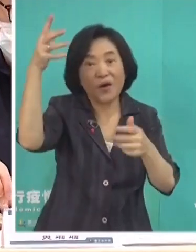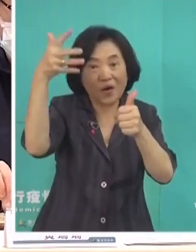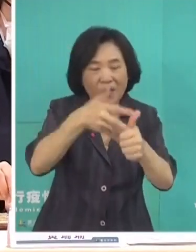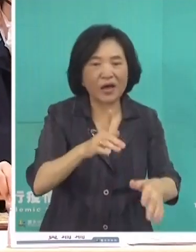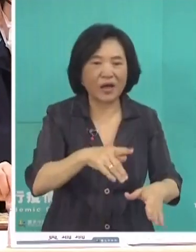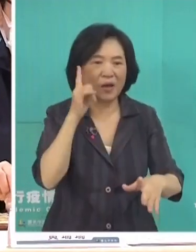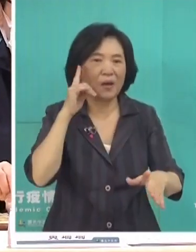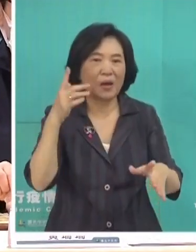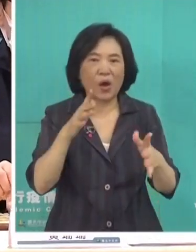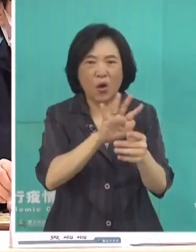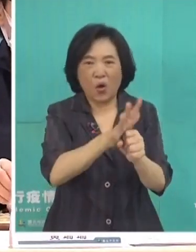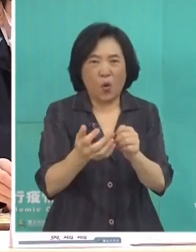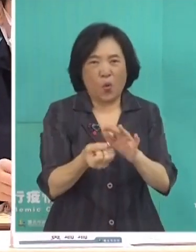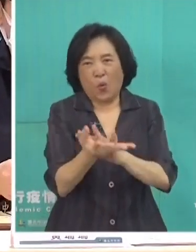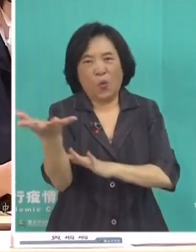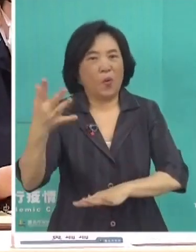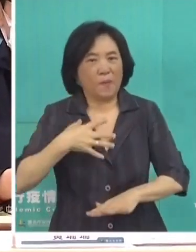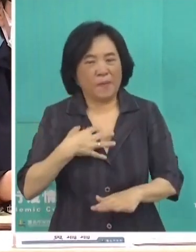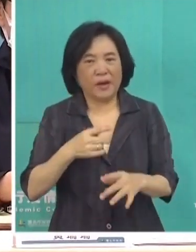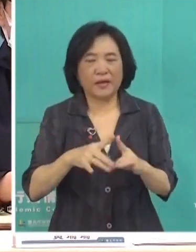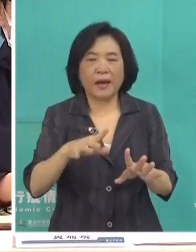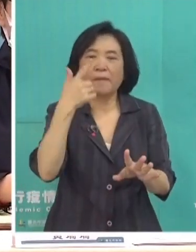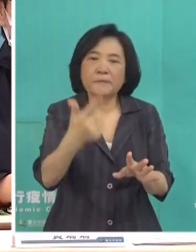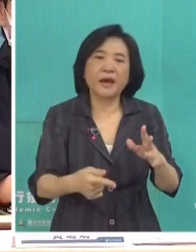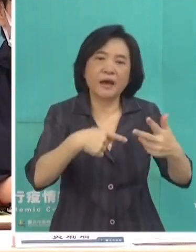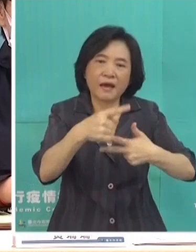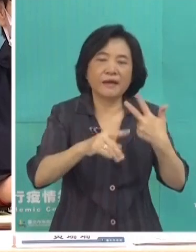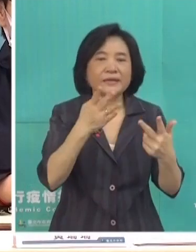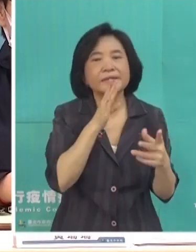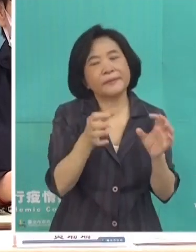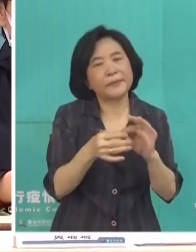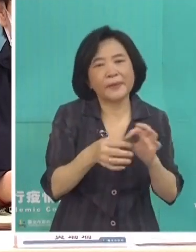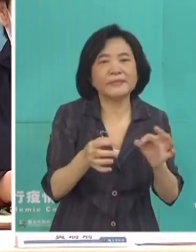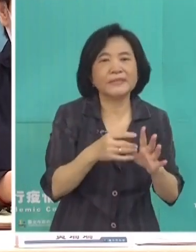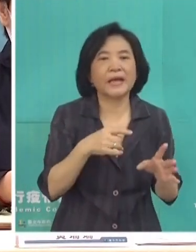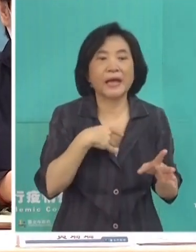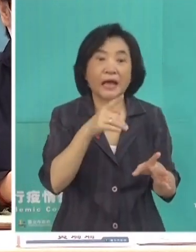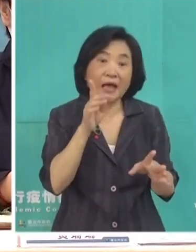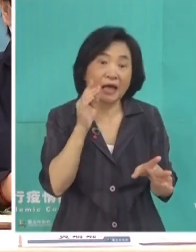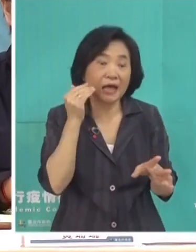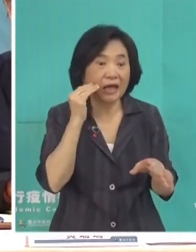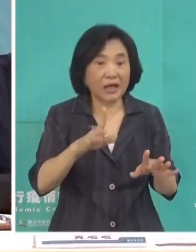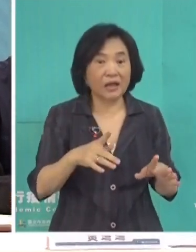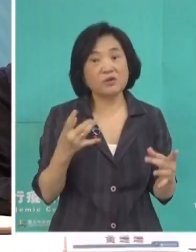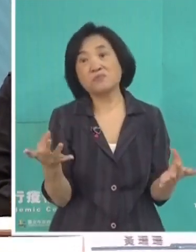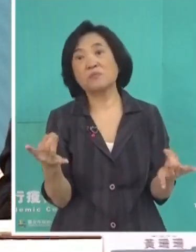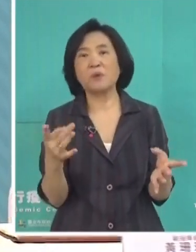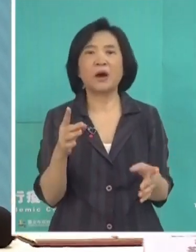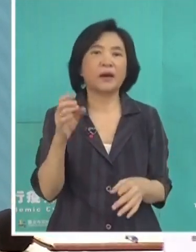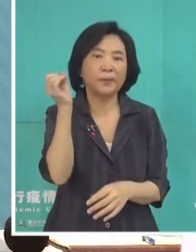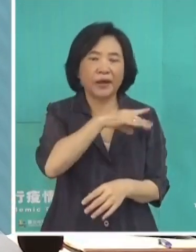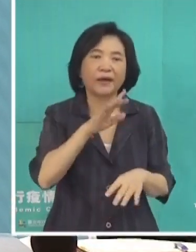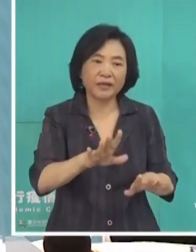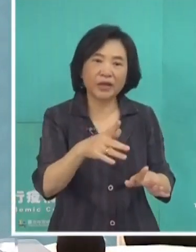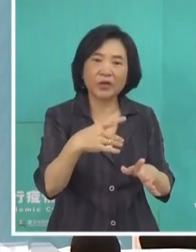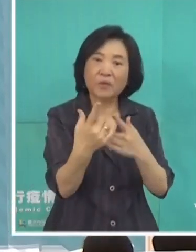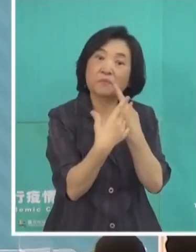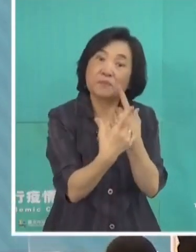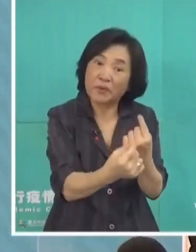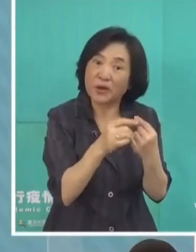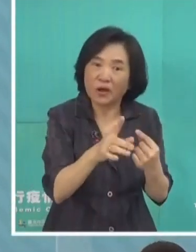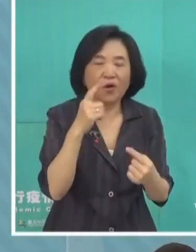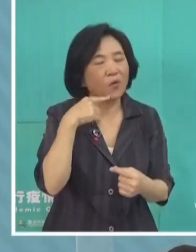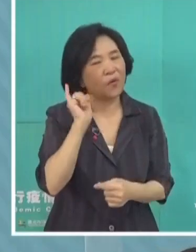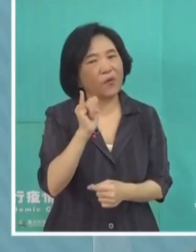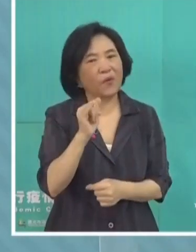最大的防疫破口补起来。虽然慢了一个星期，不过亡羊补牢比什么都不做好。请问市长如何看？会